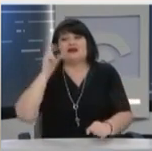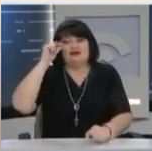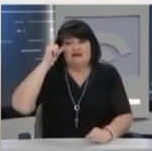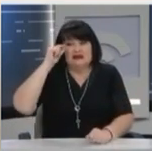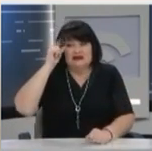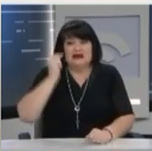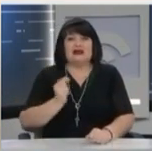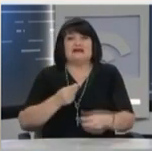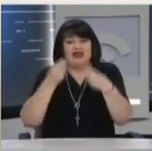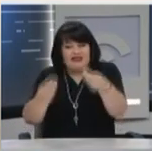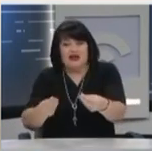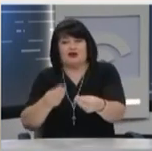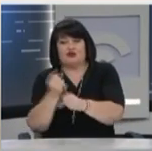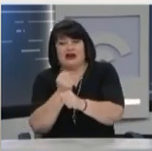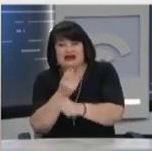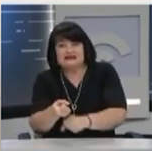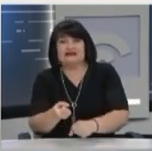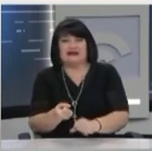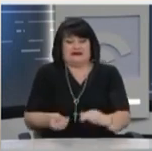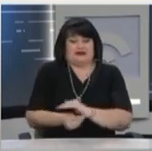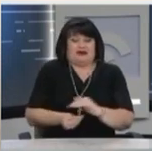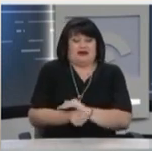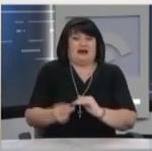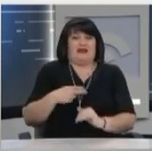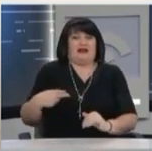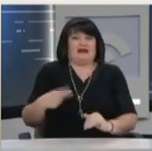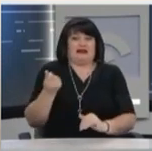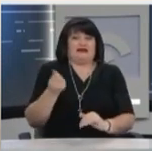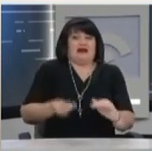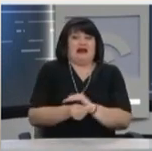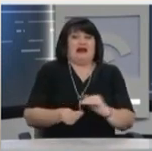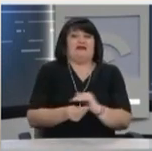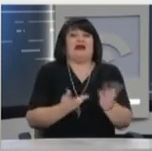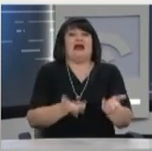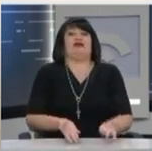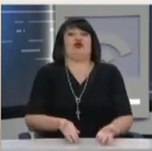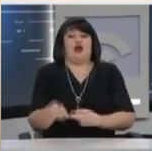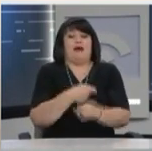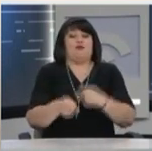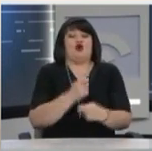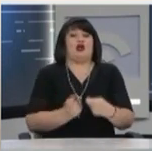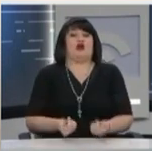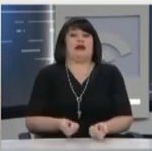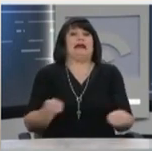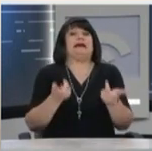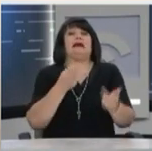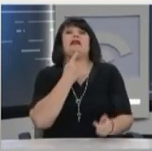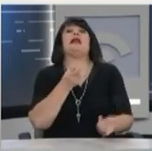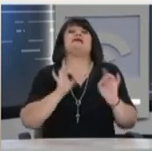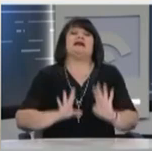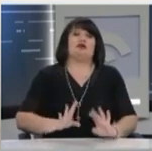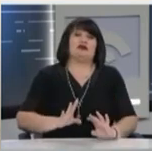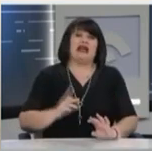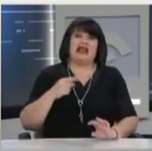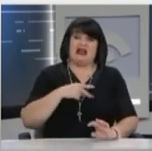τους υποπτούν για εργασίες, λέω ψέματα, και κονομά χρήματα οι καθηγητές. Αυτό δεν είναι παρεμπόριο ή εμπόριο μέσα στο πανεπιστήμιο? Γιατί δεν λέει